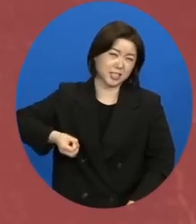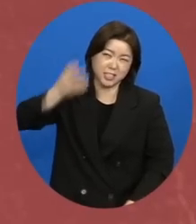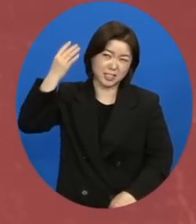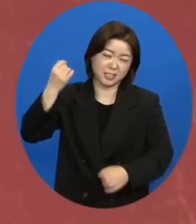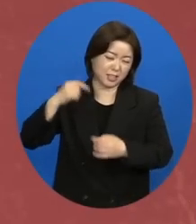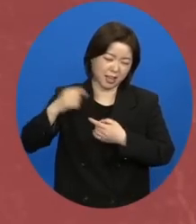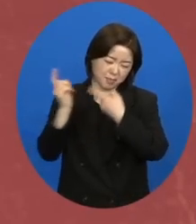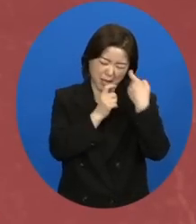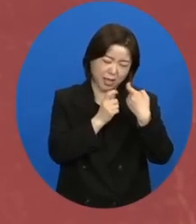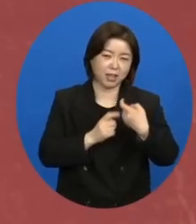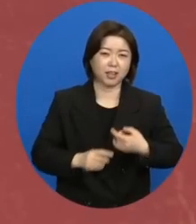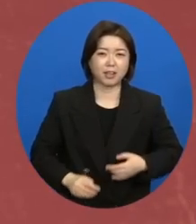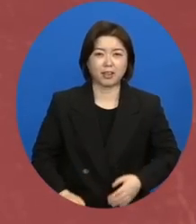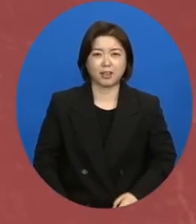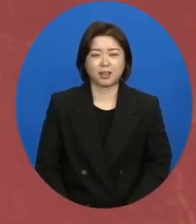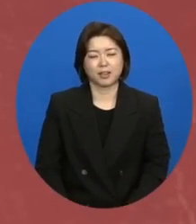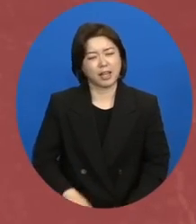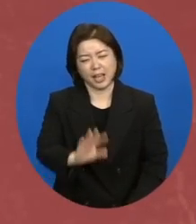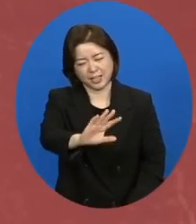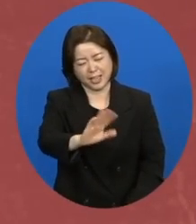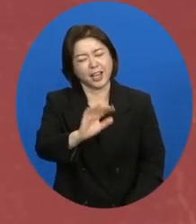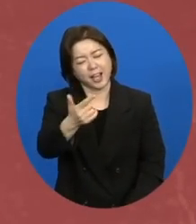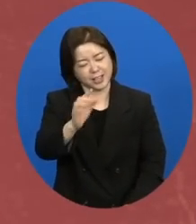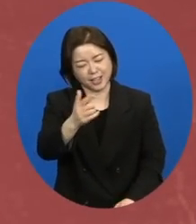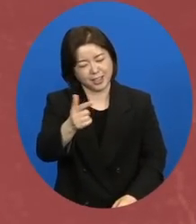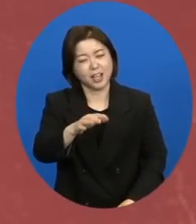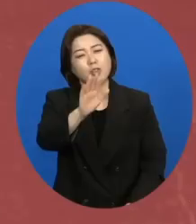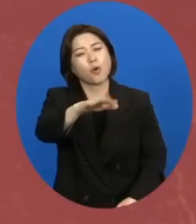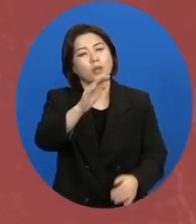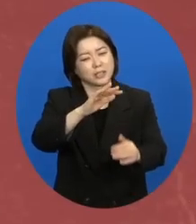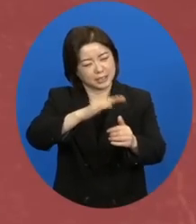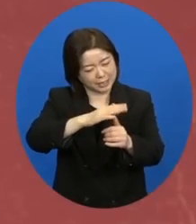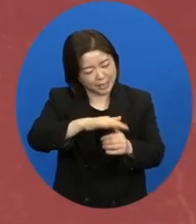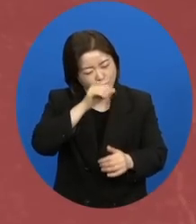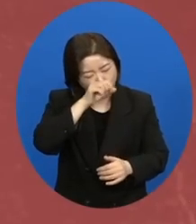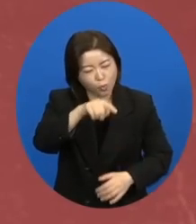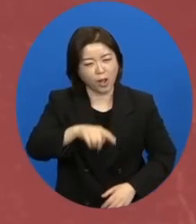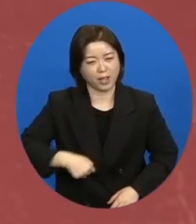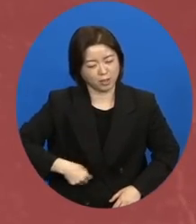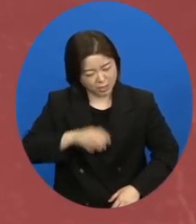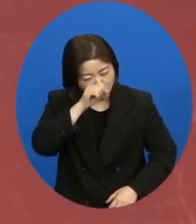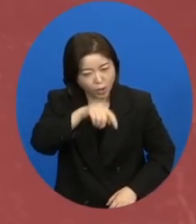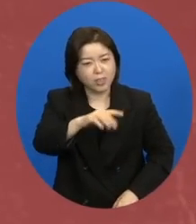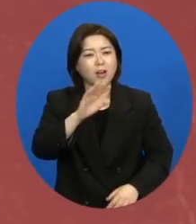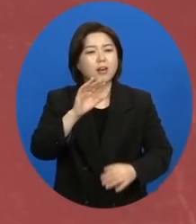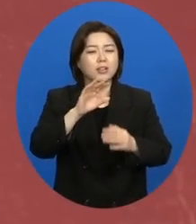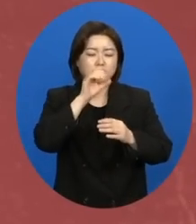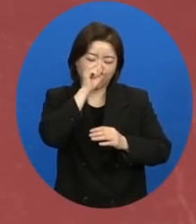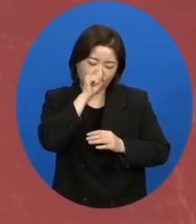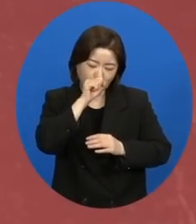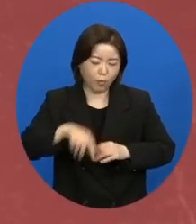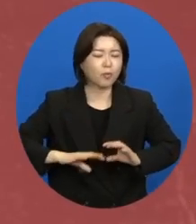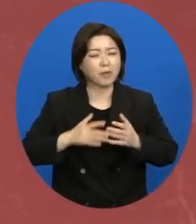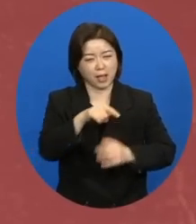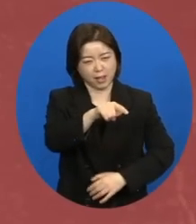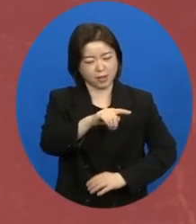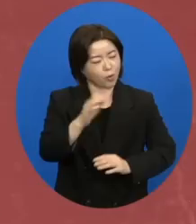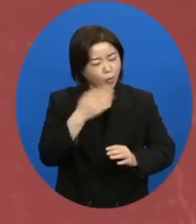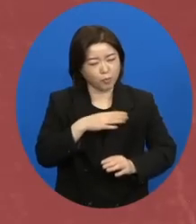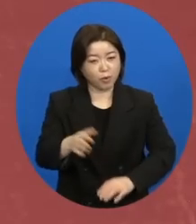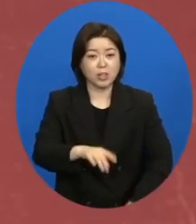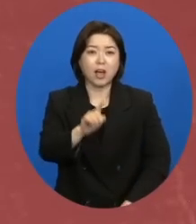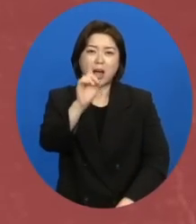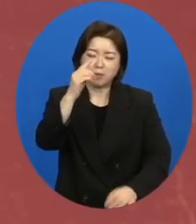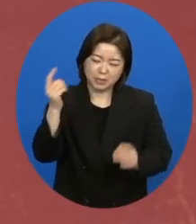만들어. 아니야 아니야. 너는 착한 심령을 가진 너처럼 착한 애 세상에 어디 있니? 한 번도